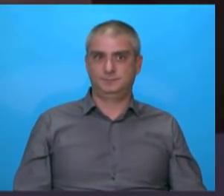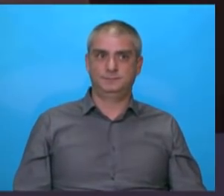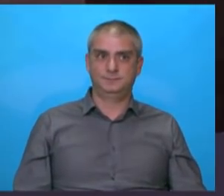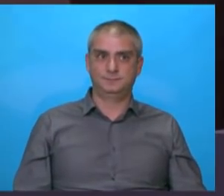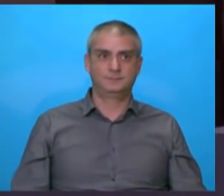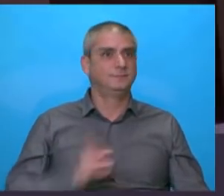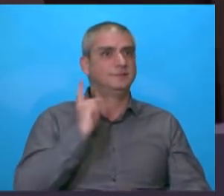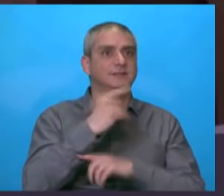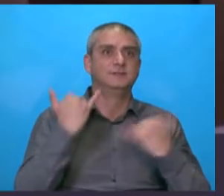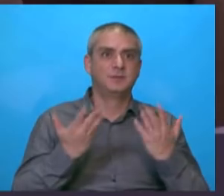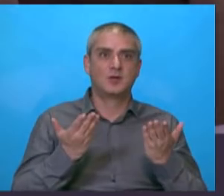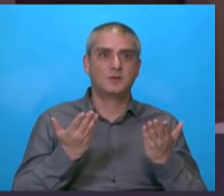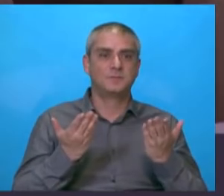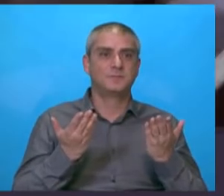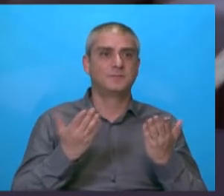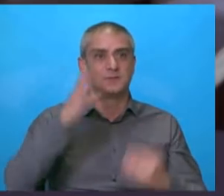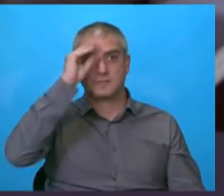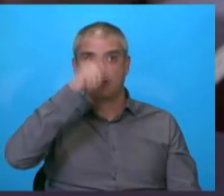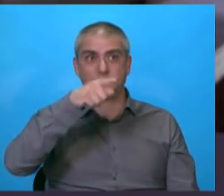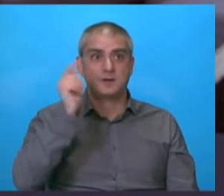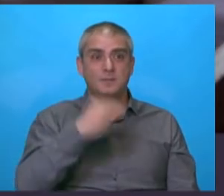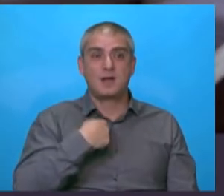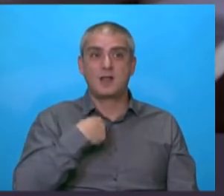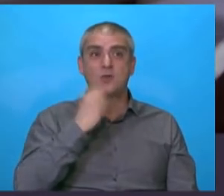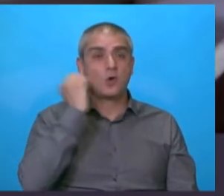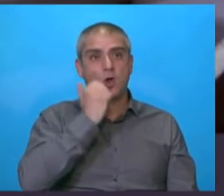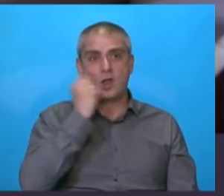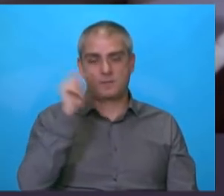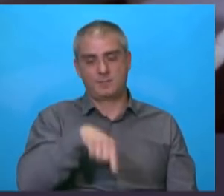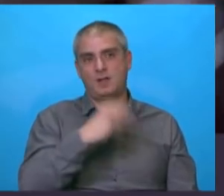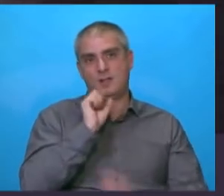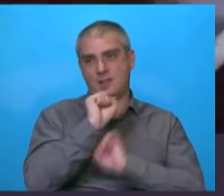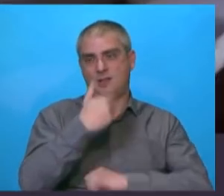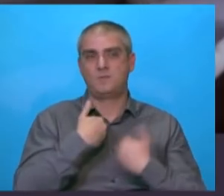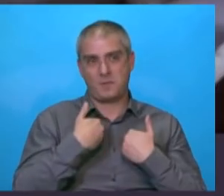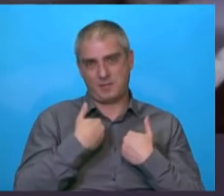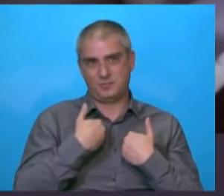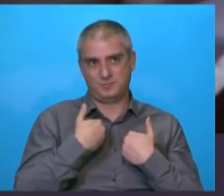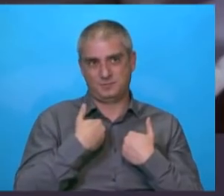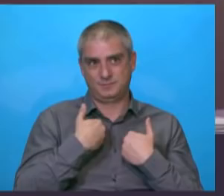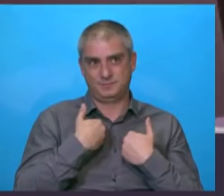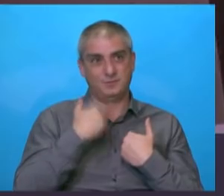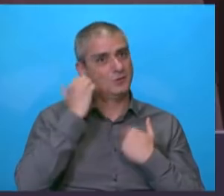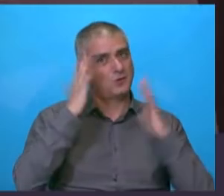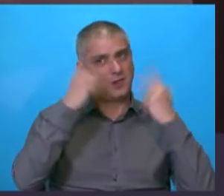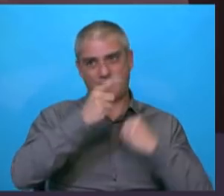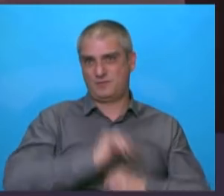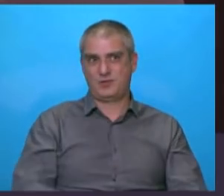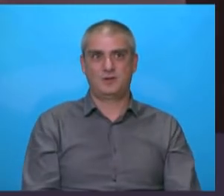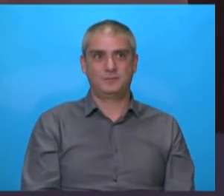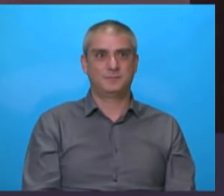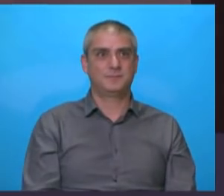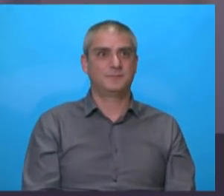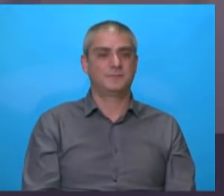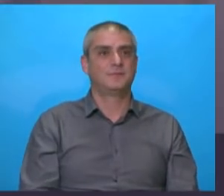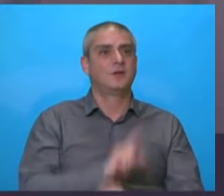מה תזמין היום? הבחור הזה בא אלינו כל יום לאכול כדי לתמוך בנו. כל הכבוד לו. לאחרונה